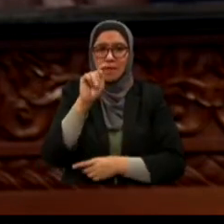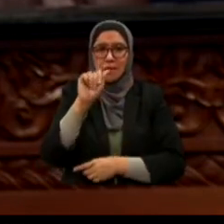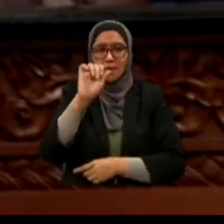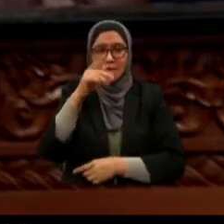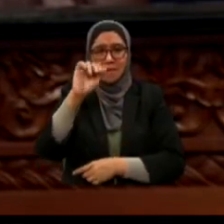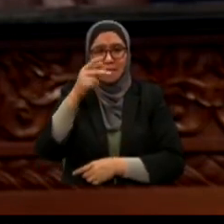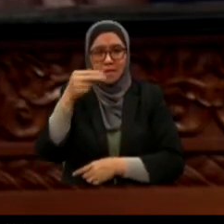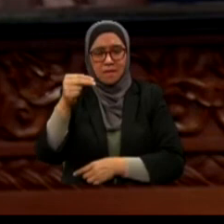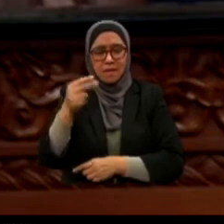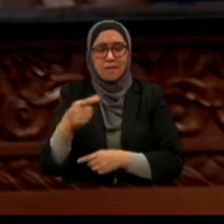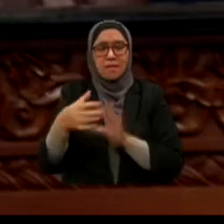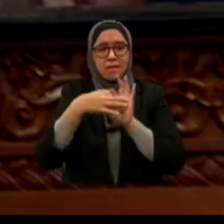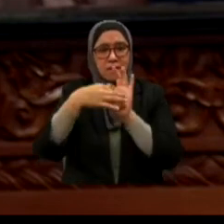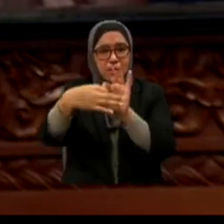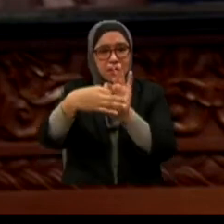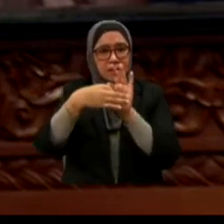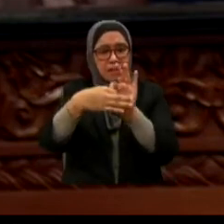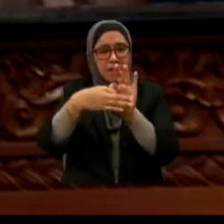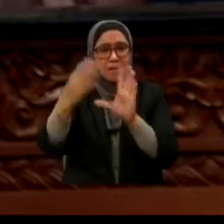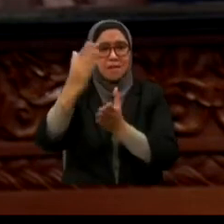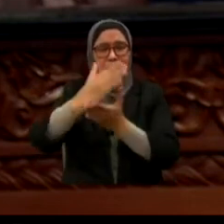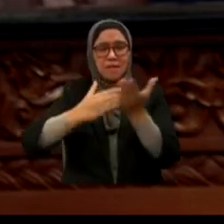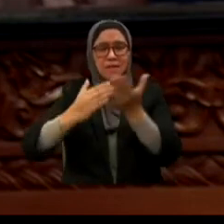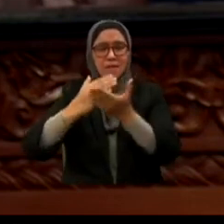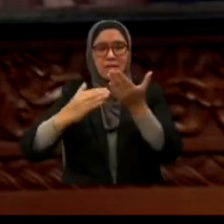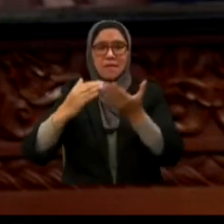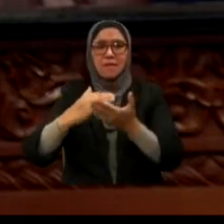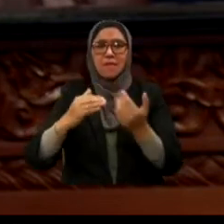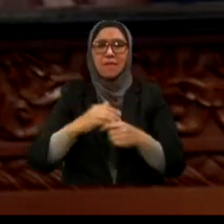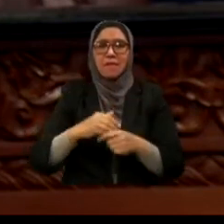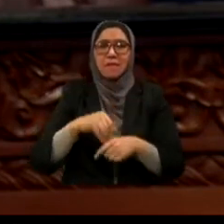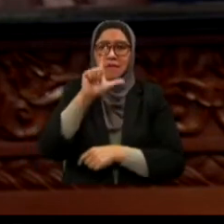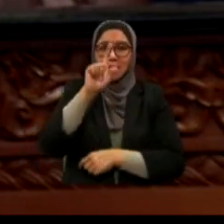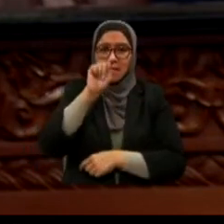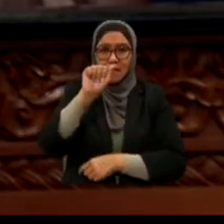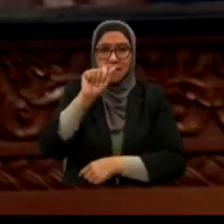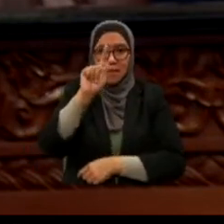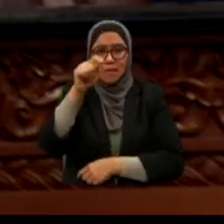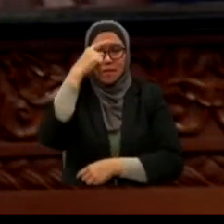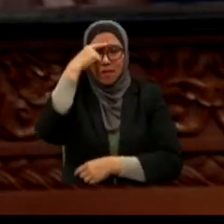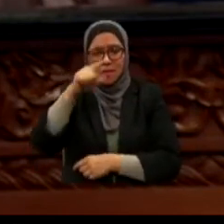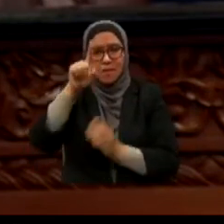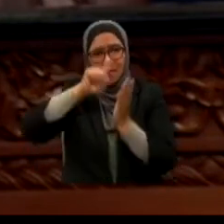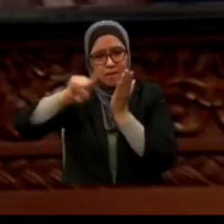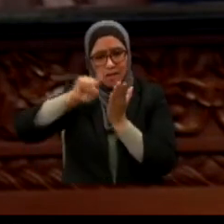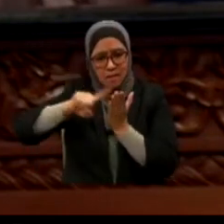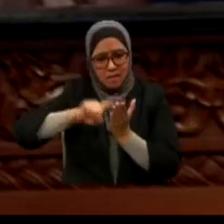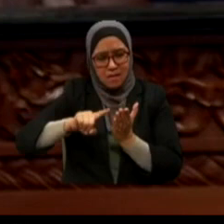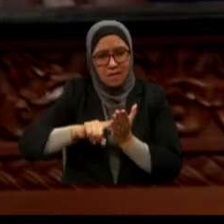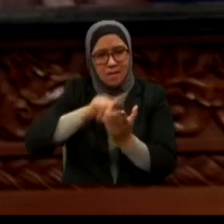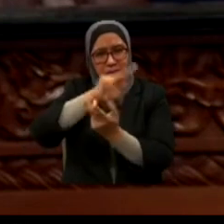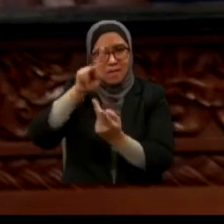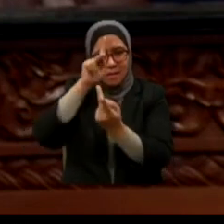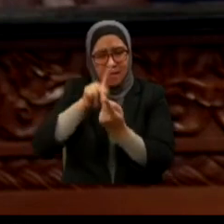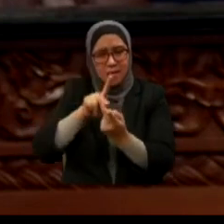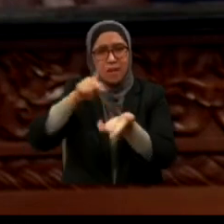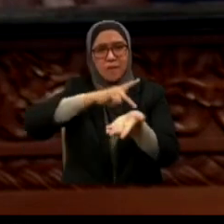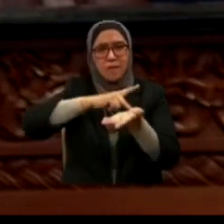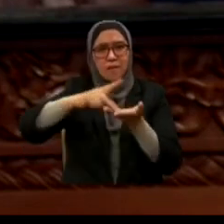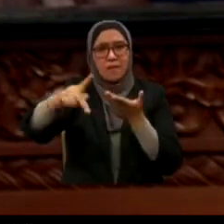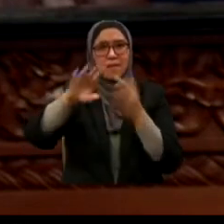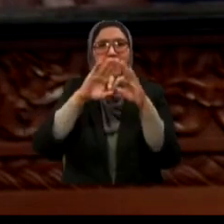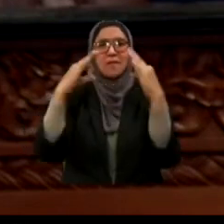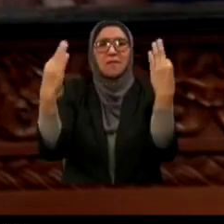dengan pihak koperasi dan three dan lembaga tabungan Tentrem mengenai semakan kelayakan pembayaran kepada ahli